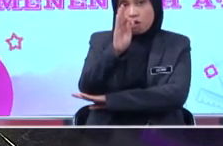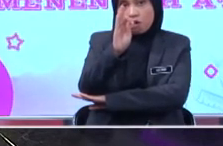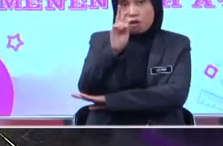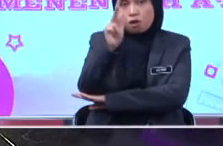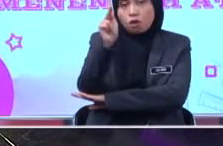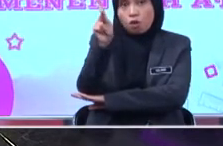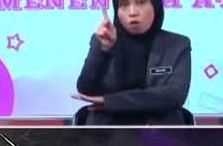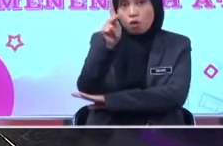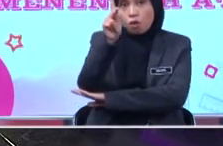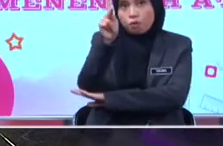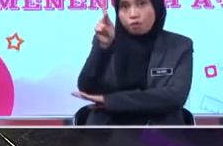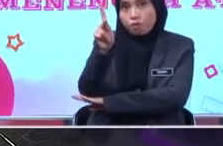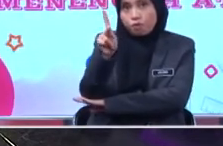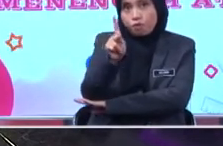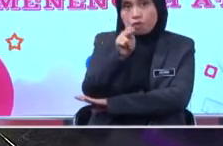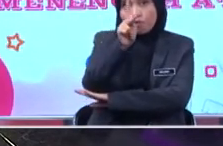khaf